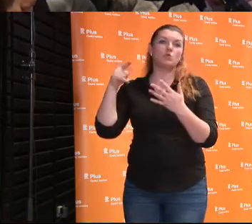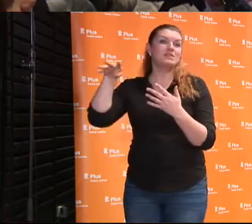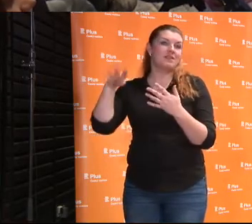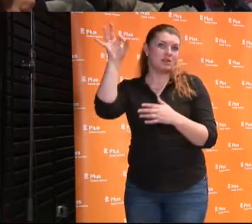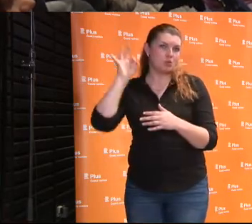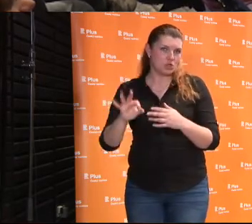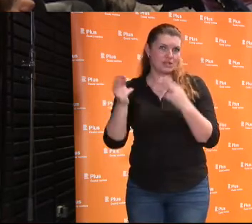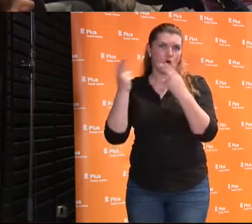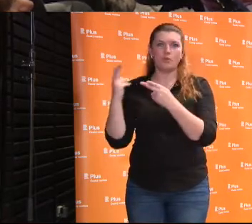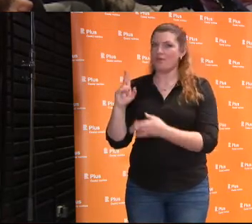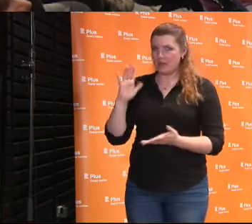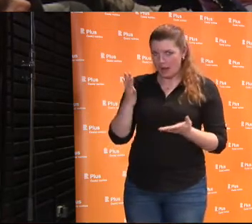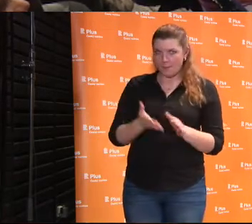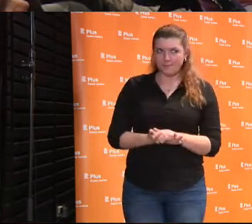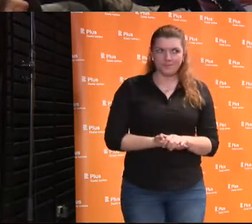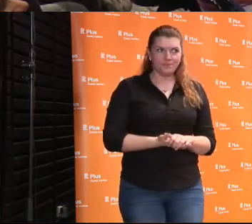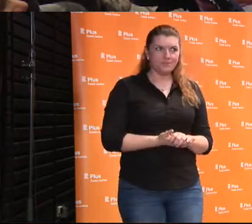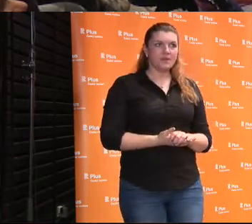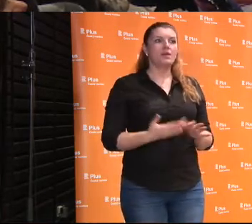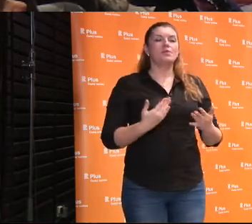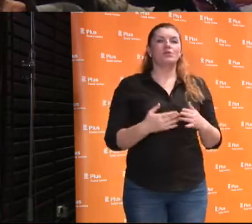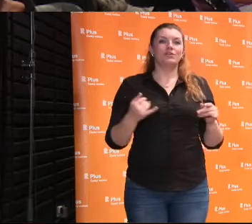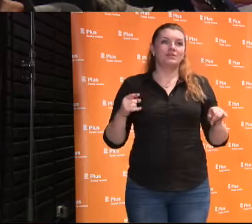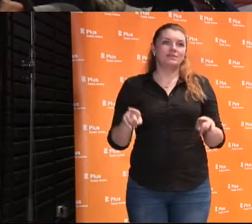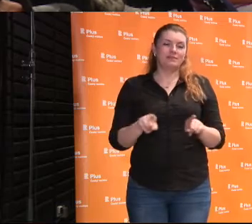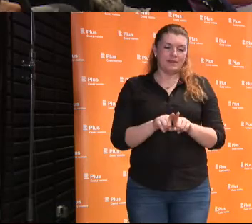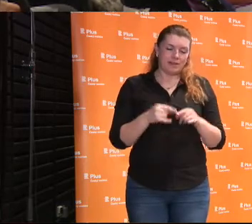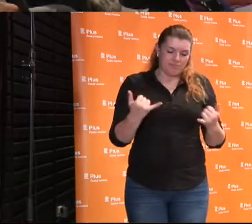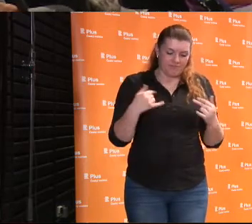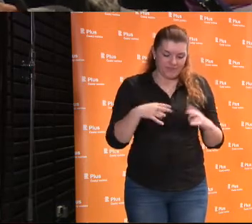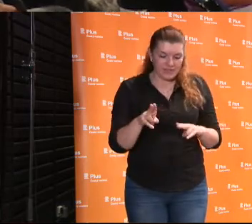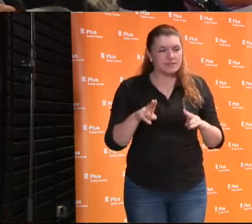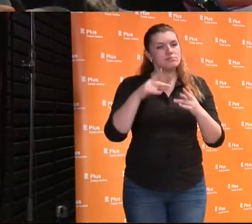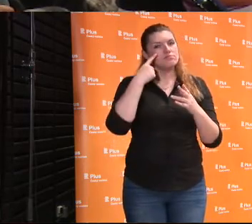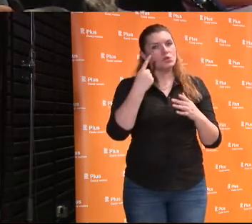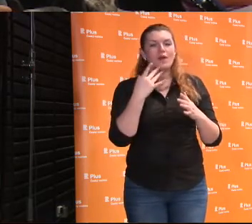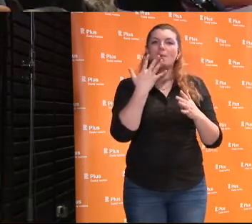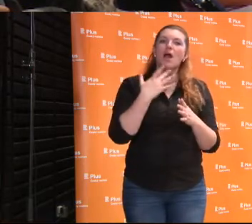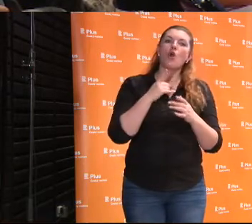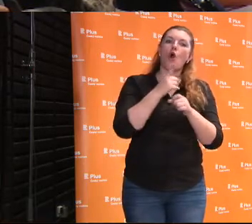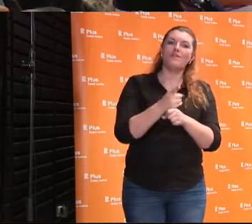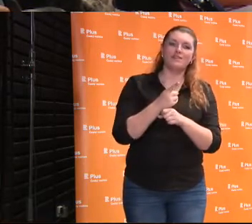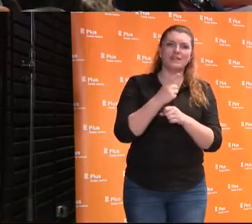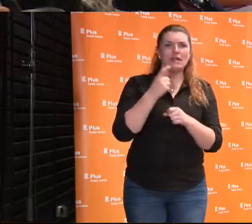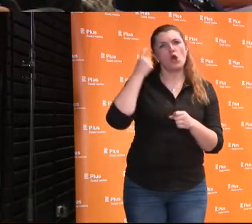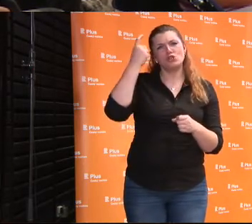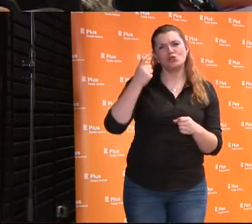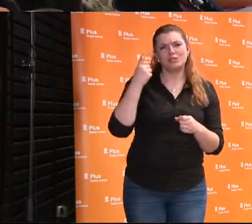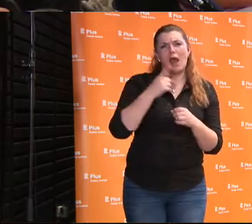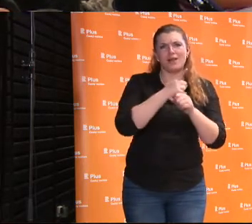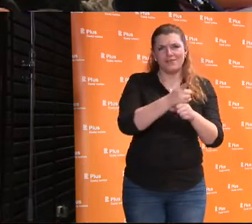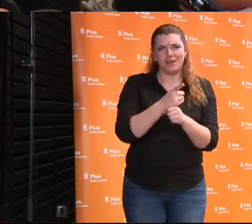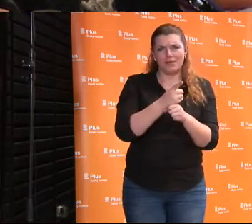lidí odpovědělo, že ne. My se teď zaměříme i na sociální společenské dopady robotizace a automatizace. Jednou z možných